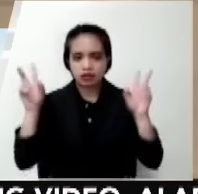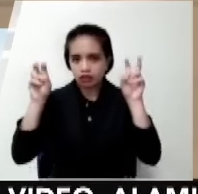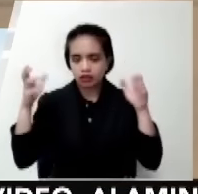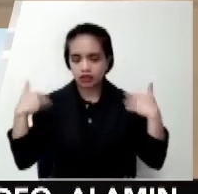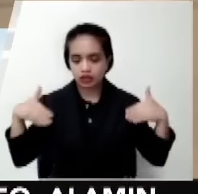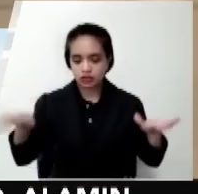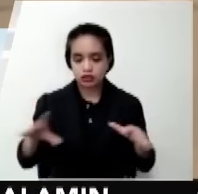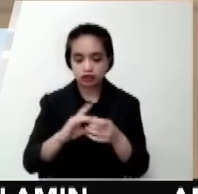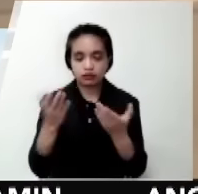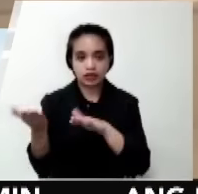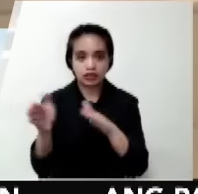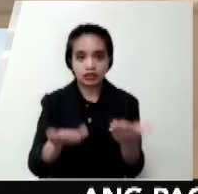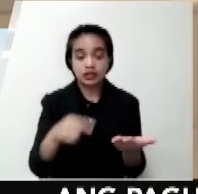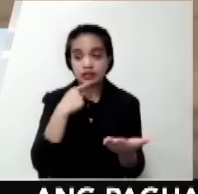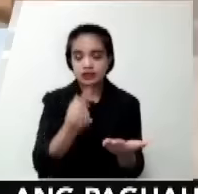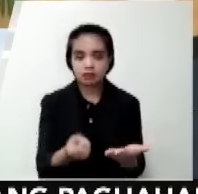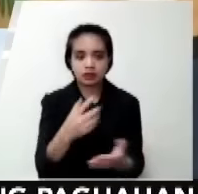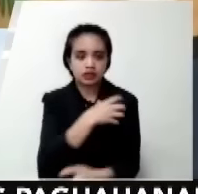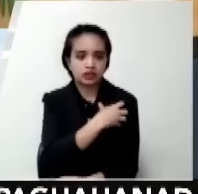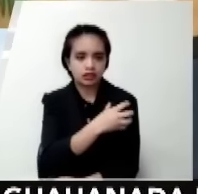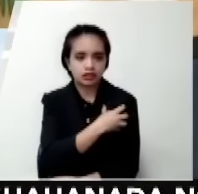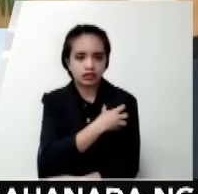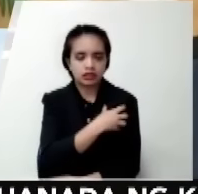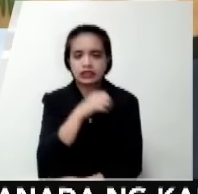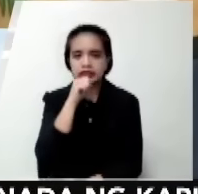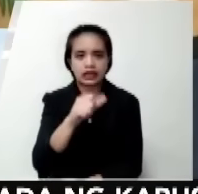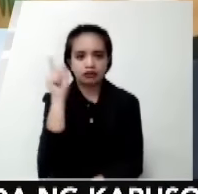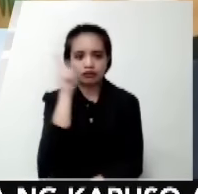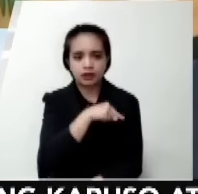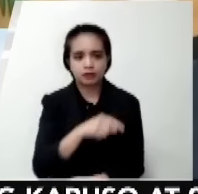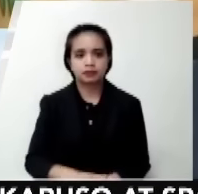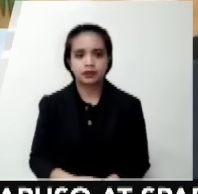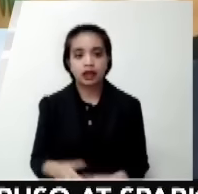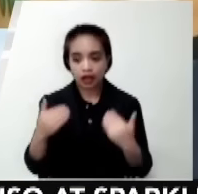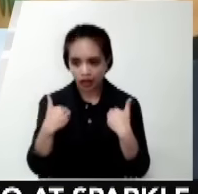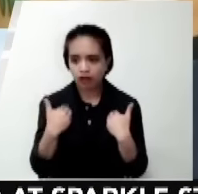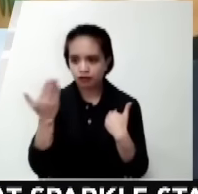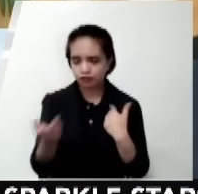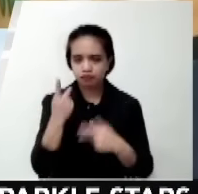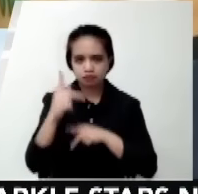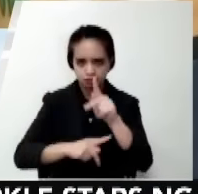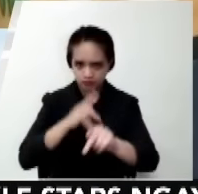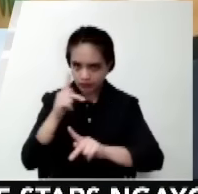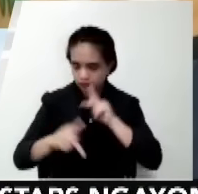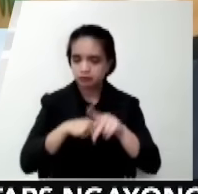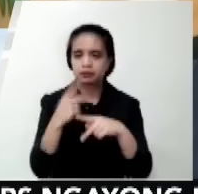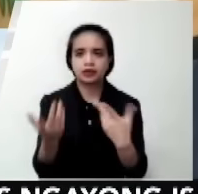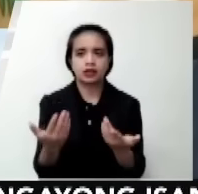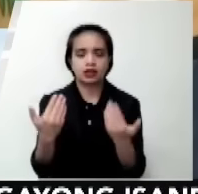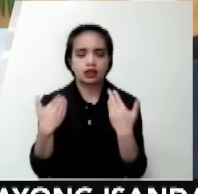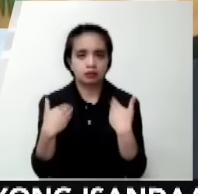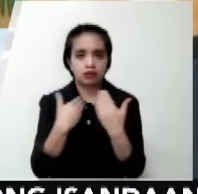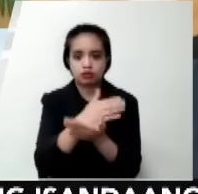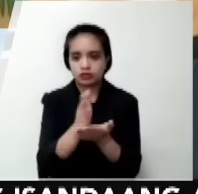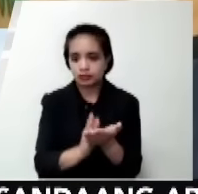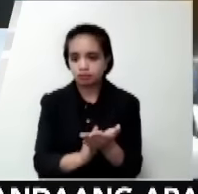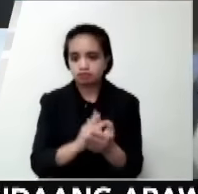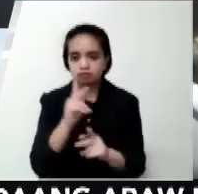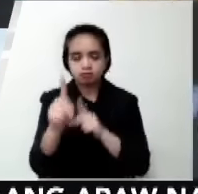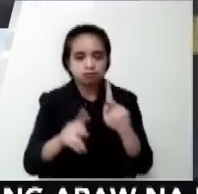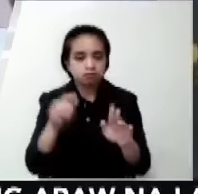PNP, hindi kathang-isip. Existing itong mga tao na ito at may mga ilan na po tayong na-identify na mga